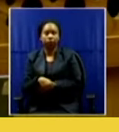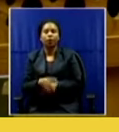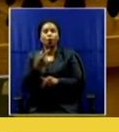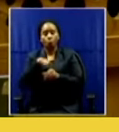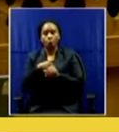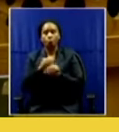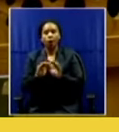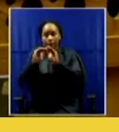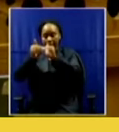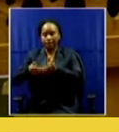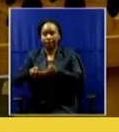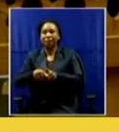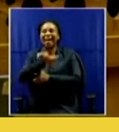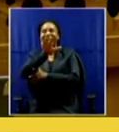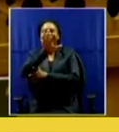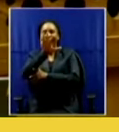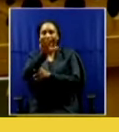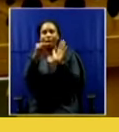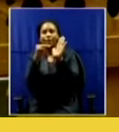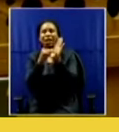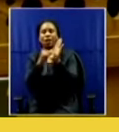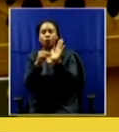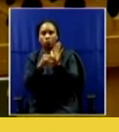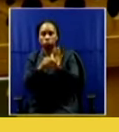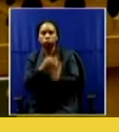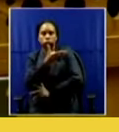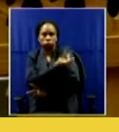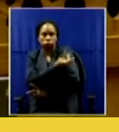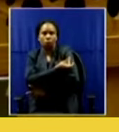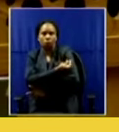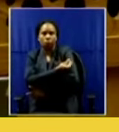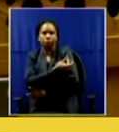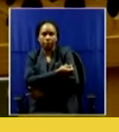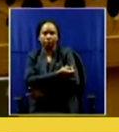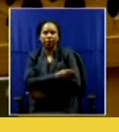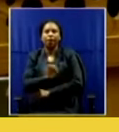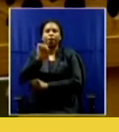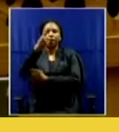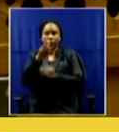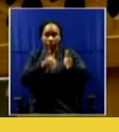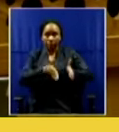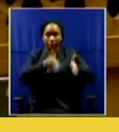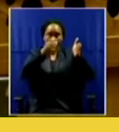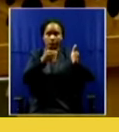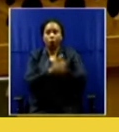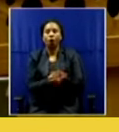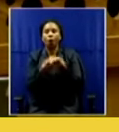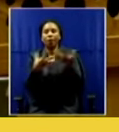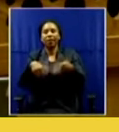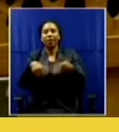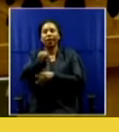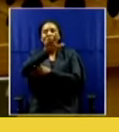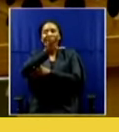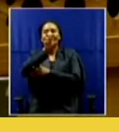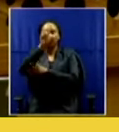Nous avons obtenu 9 millions de doses de vaccin Johnson & Johnson. Un premier lot de quelques 80 000 doses arrivera